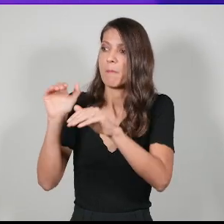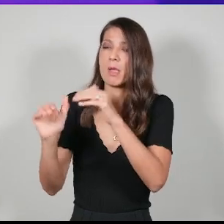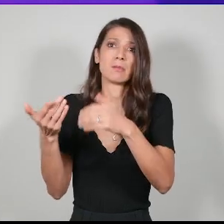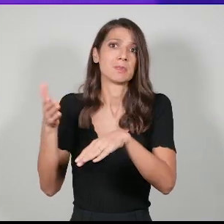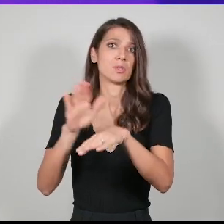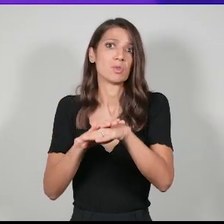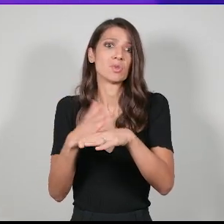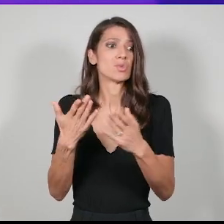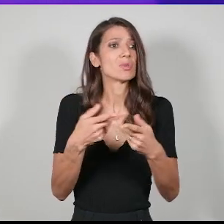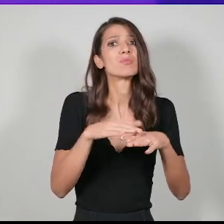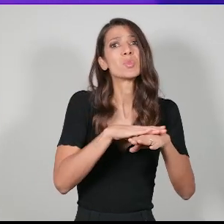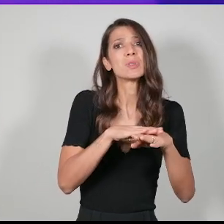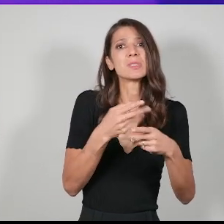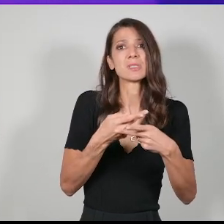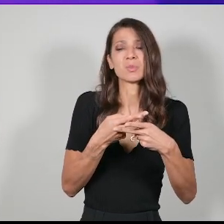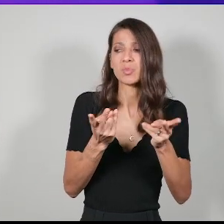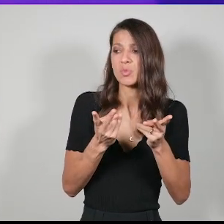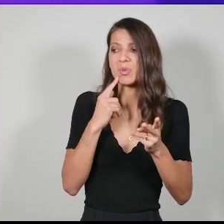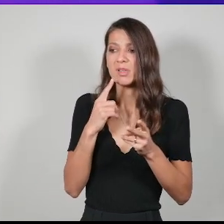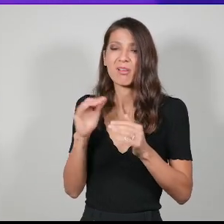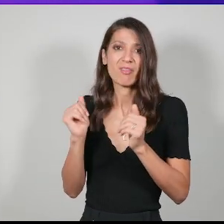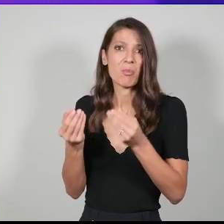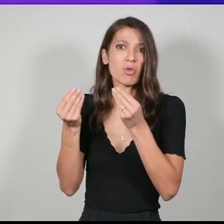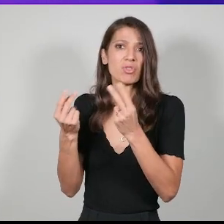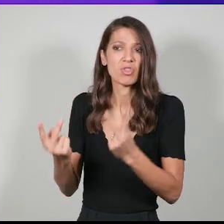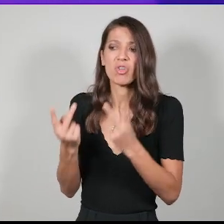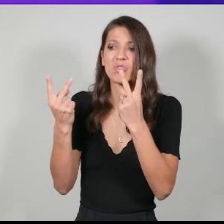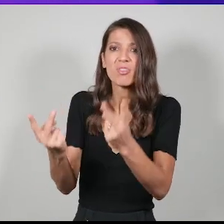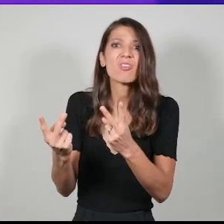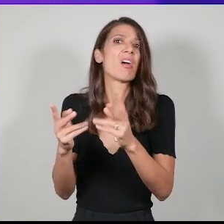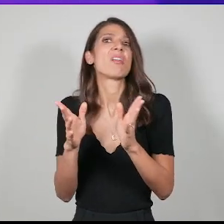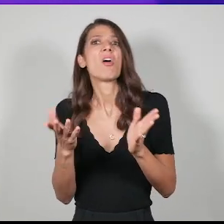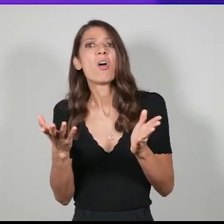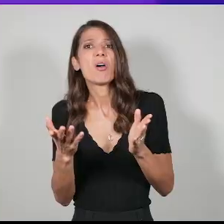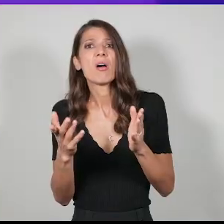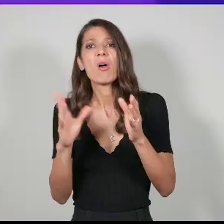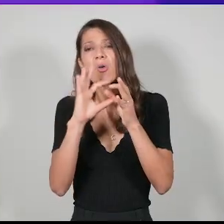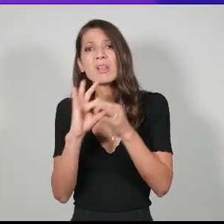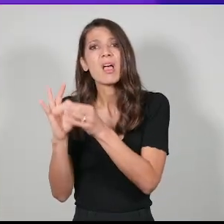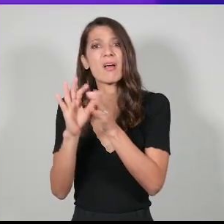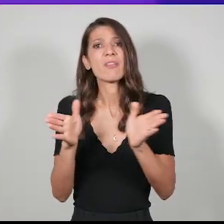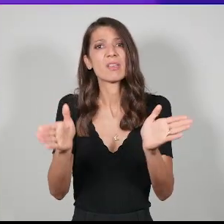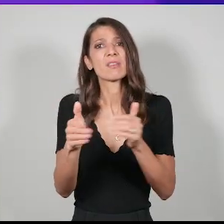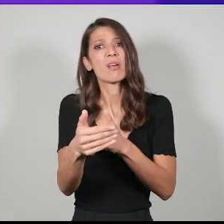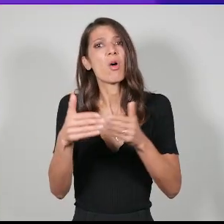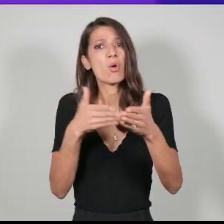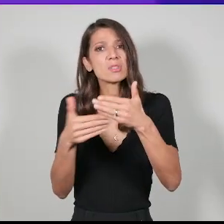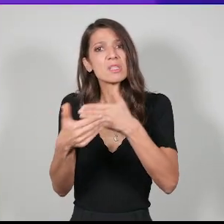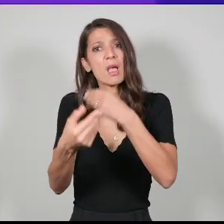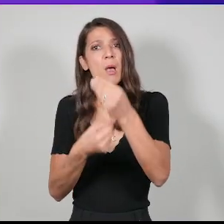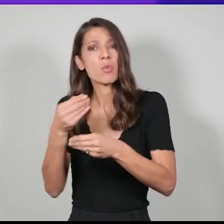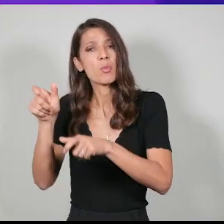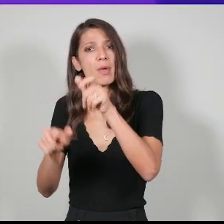dans les politiques publiques, dans le champ du handicap et dans le champ du grand âge. Alors comment cette transformation peut être l'occasion pour